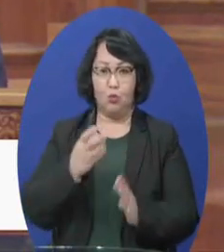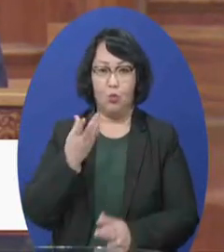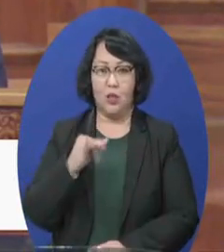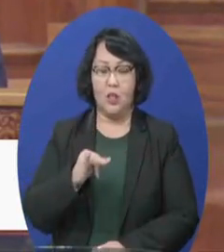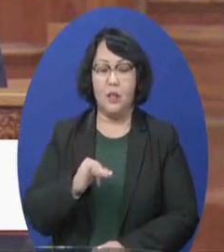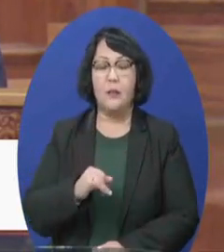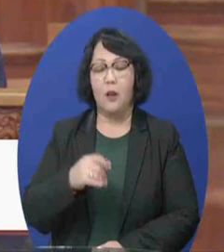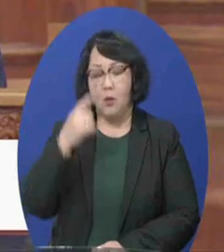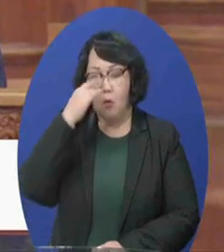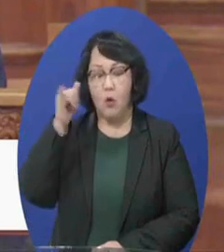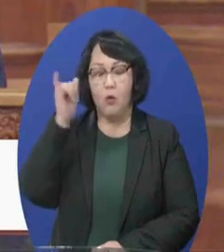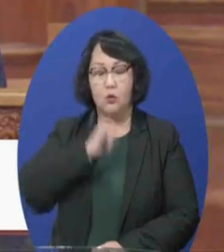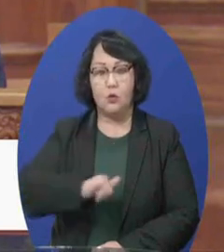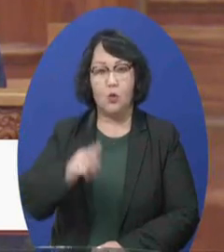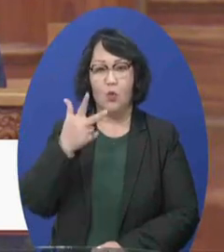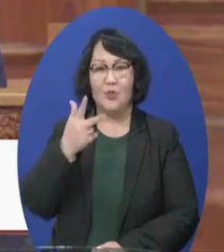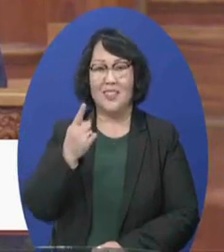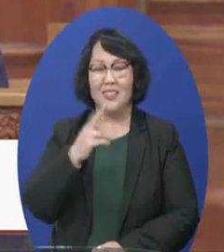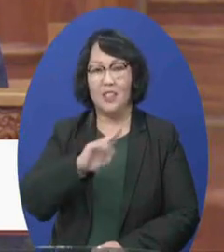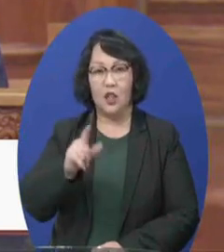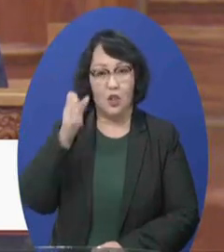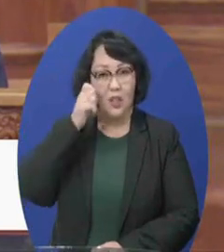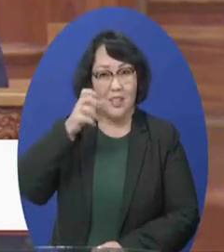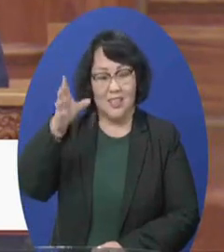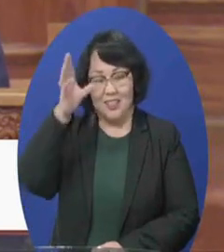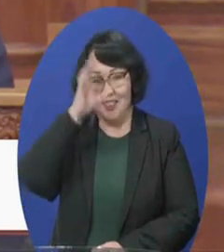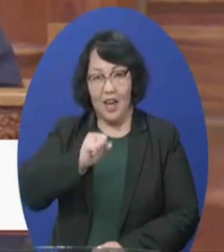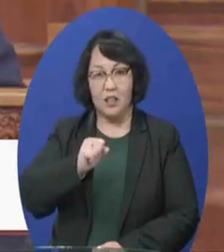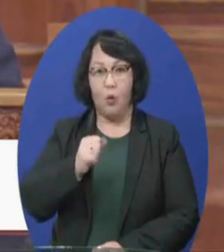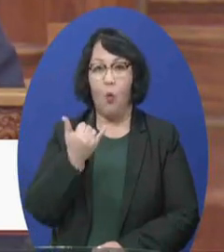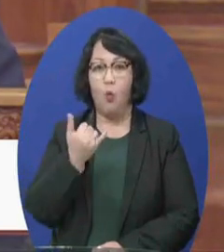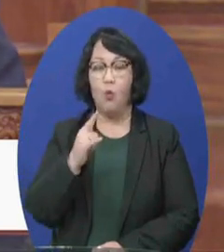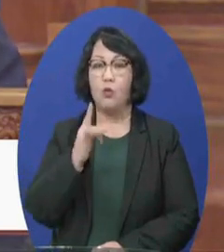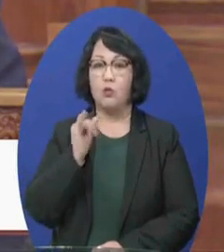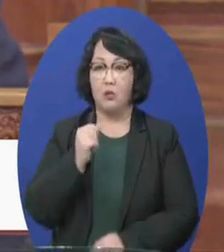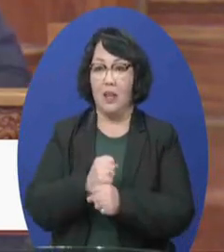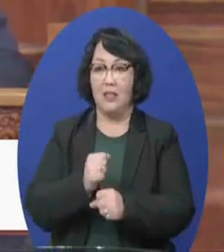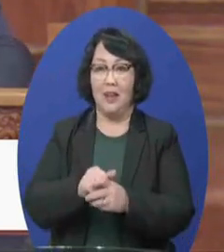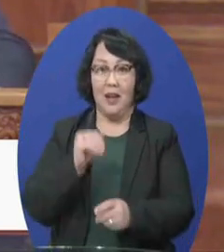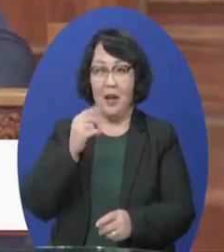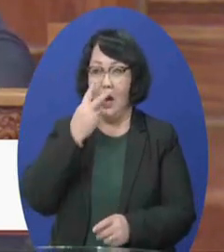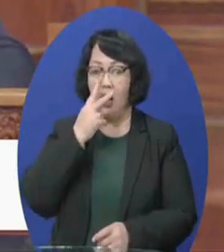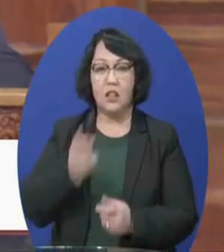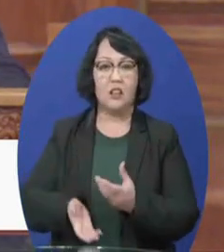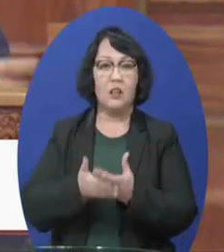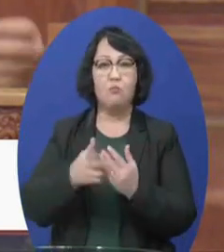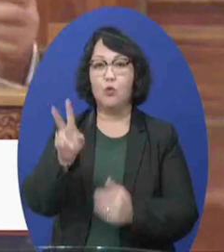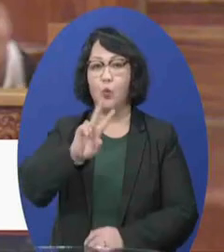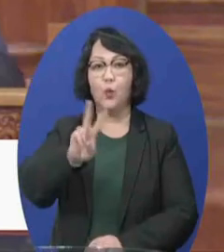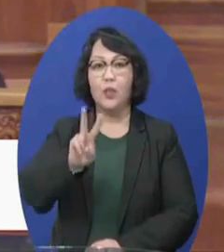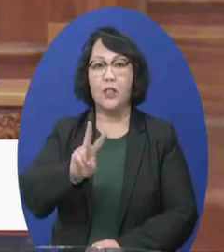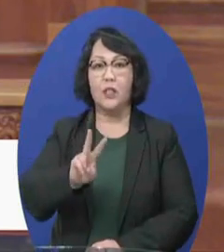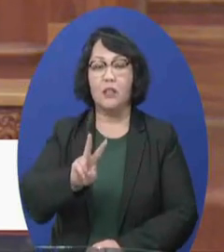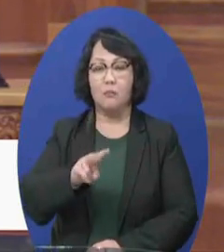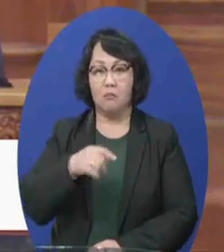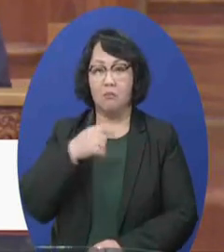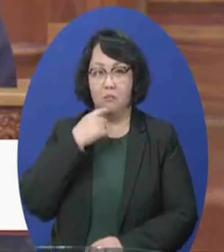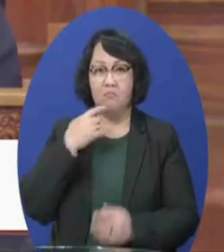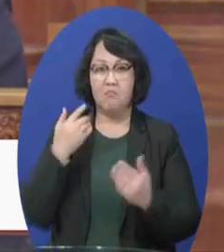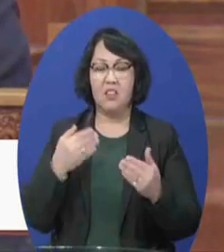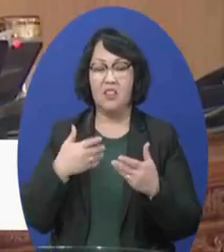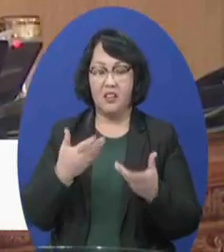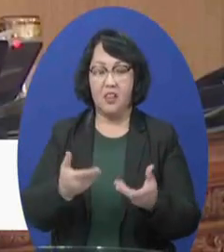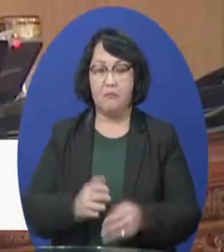Монгол улсын 31 дэх ерөнхий сайд ухнаагийн хүрэлцээг үүрэгт ажилласаа чөлөөлөхийг огт дэмжихгүй байна. Тэ энэ өндрөөс мэддэг